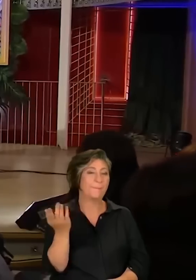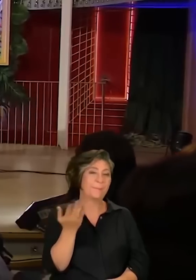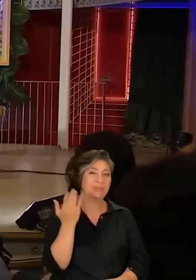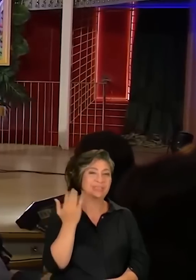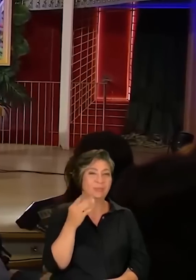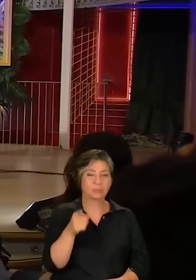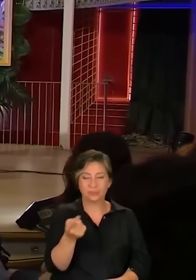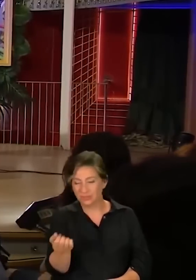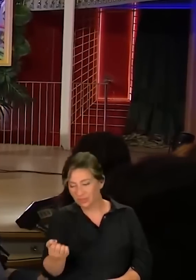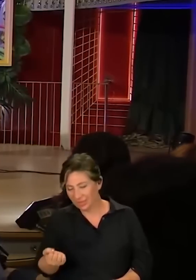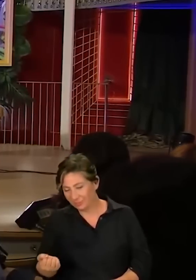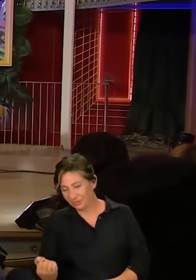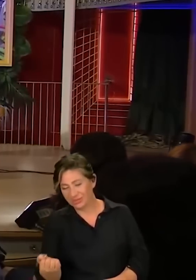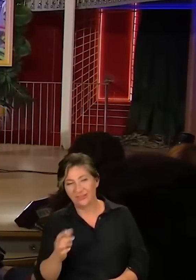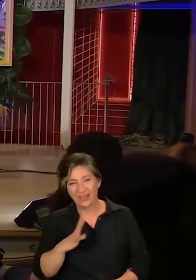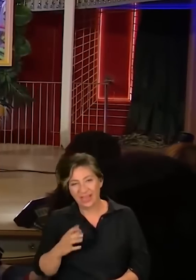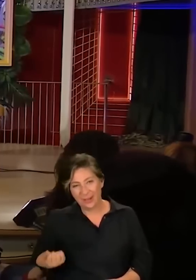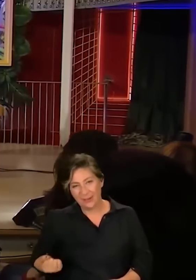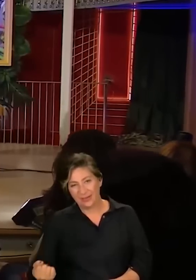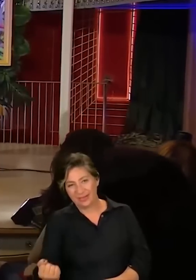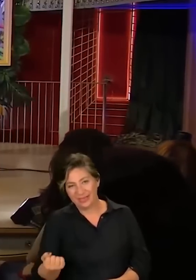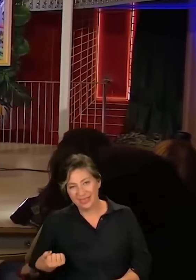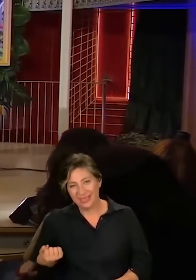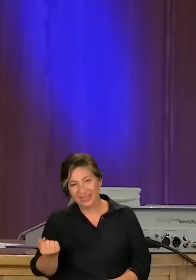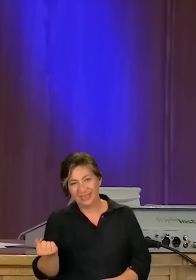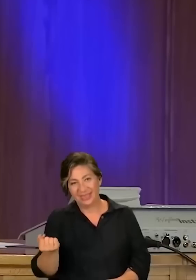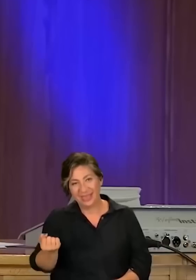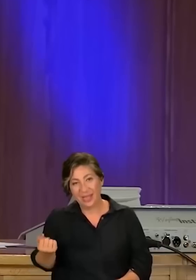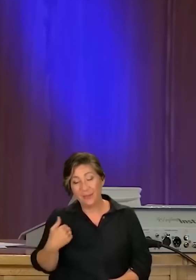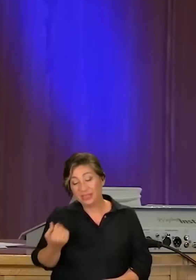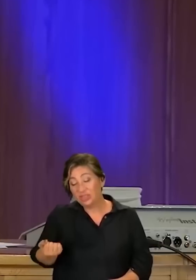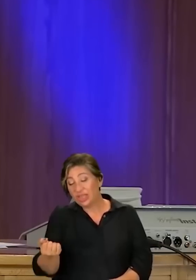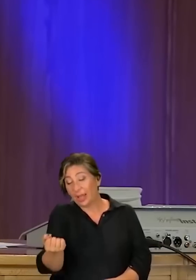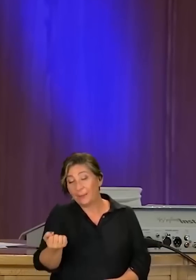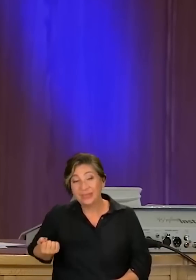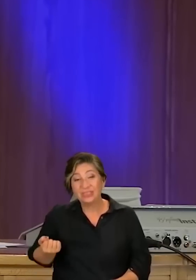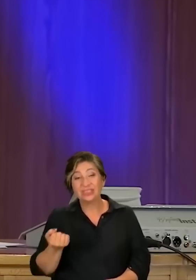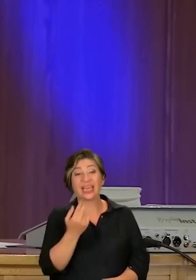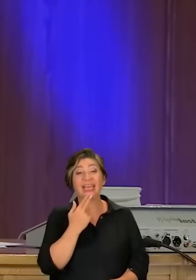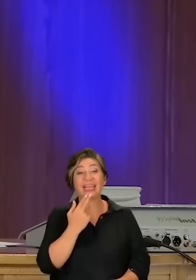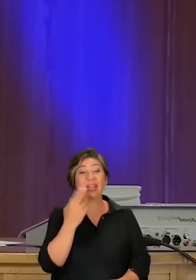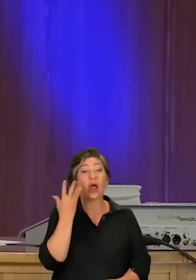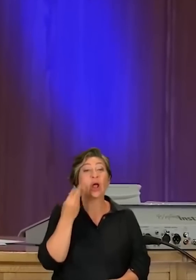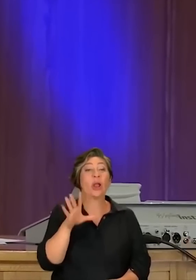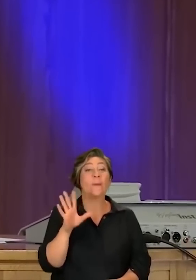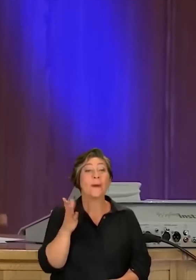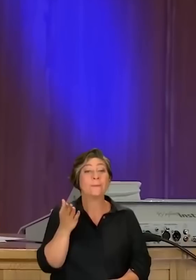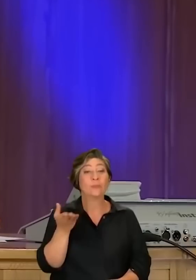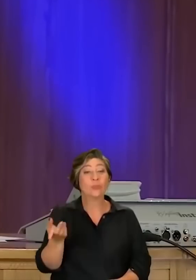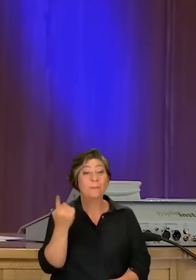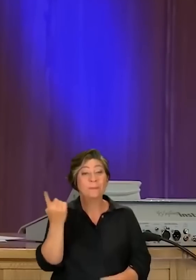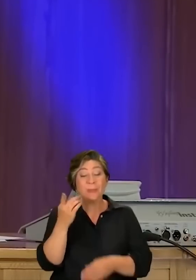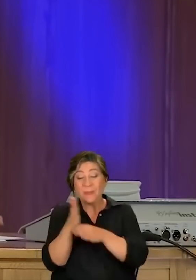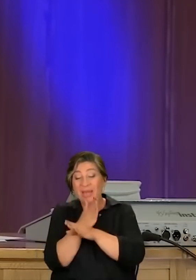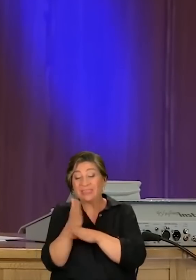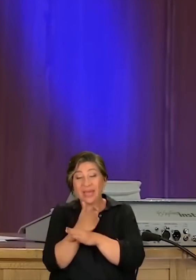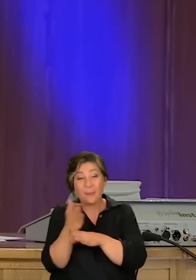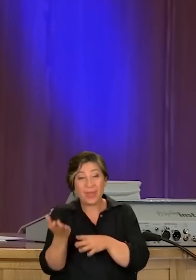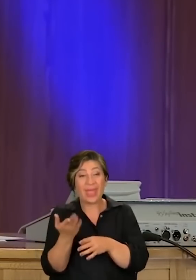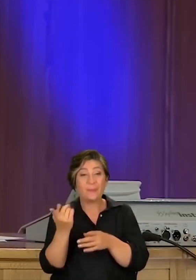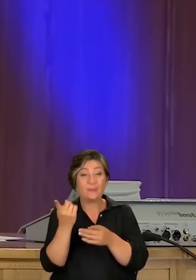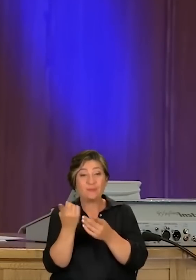Mesela burada bir çekmece var. Açıyorum, kapatıyorum mesela. Ben çekmece kadını olamam. Yani çünkü bu bir araçtır,